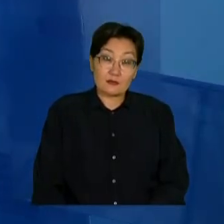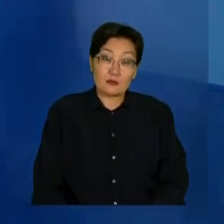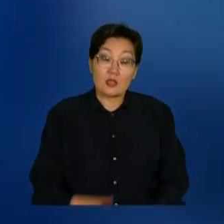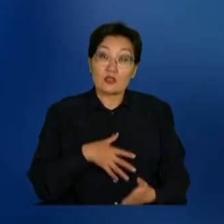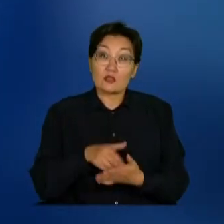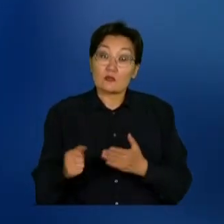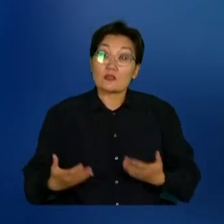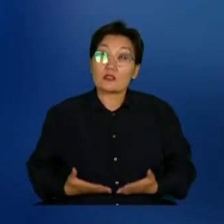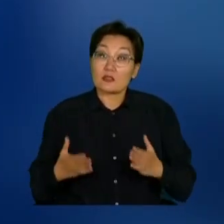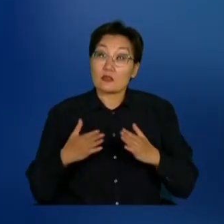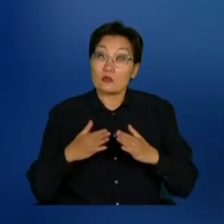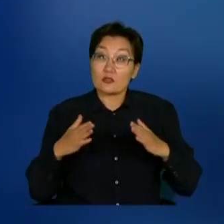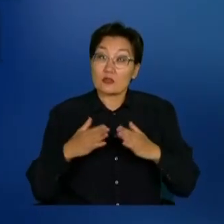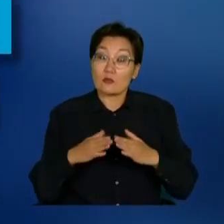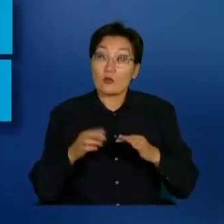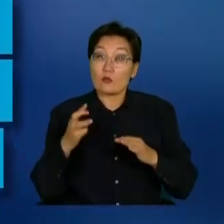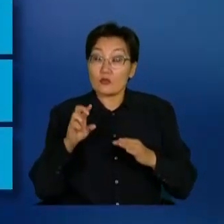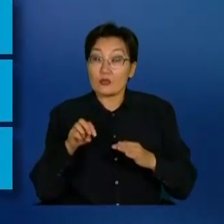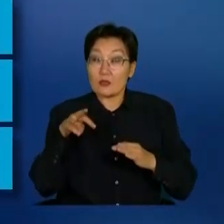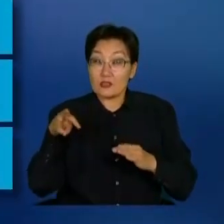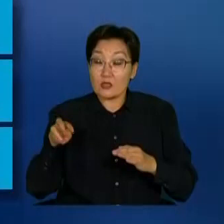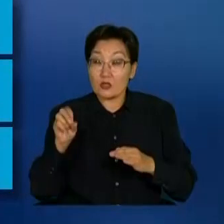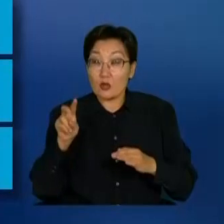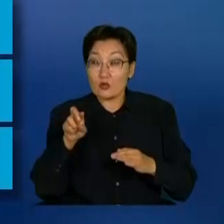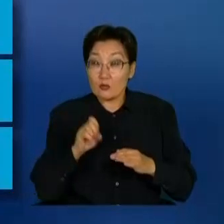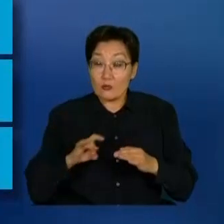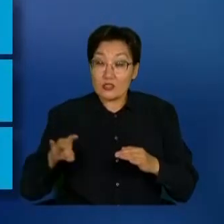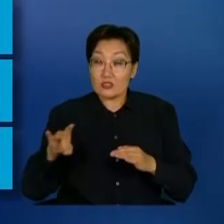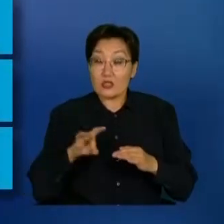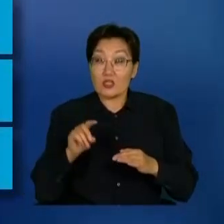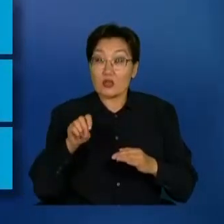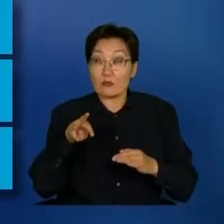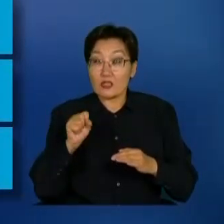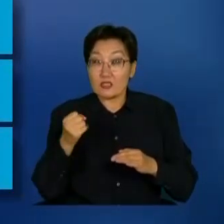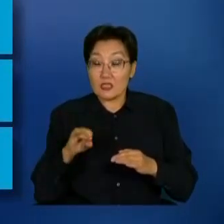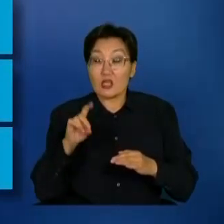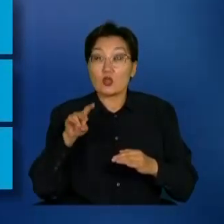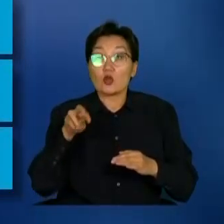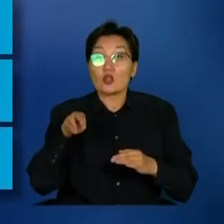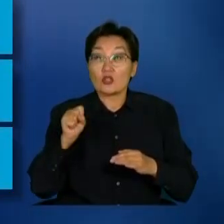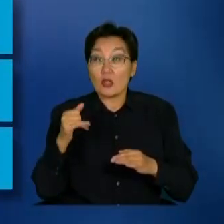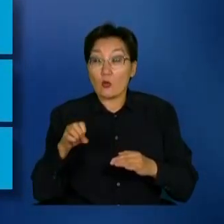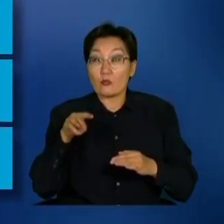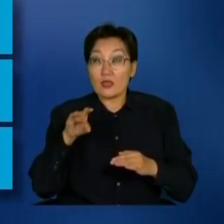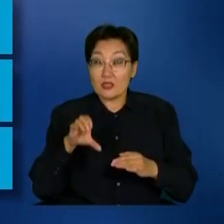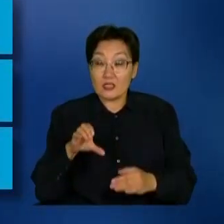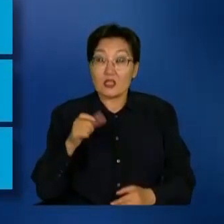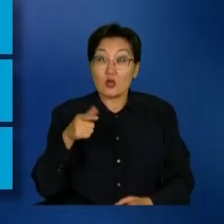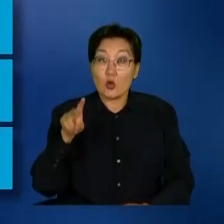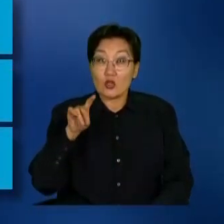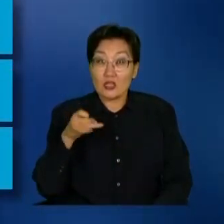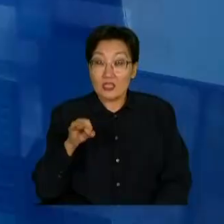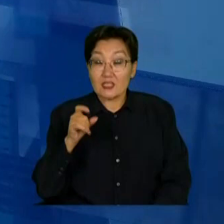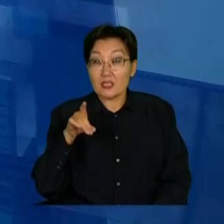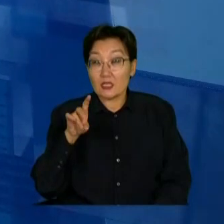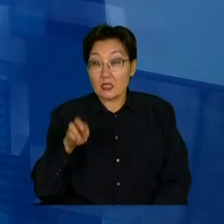Сүрілетін тұрғын үйлер мен нысандар Бостандық, Медеу, Наурызбай аудандарының Ерменсай, Нұрлытау, Мирас, Ремизовка, Горный гигант,